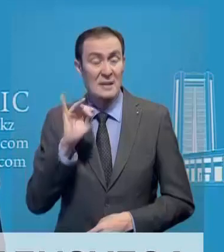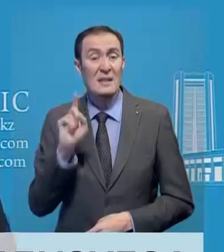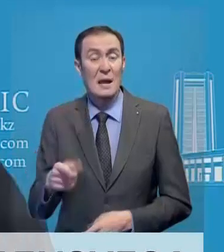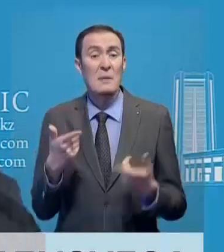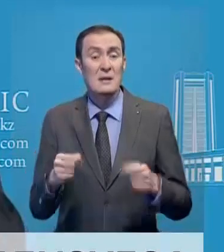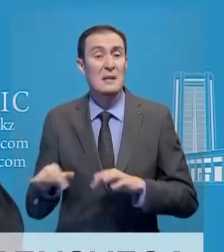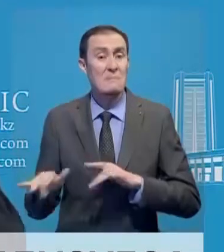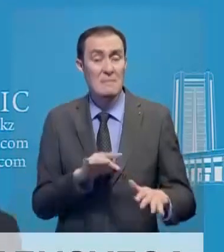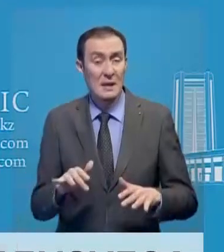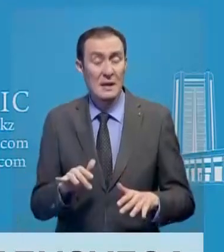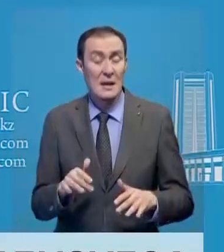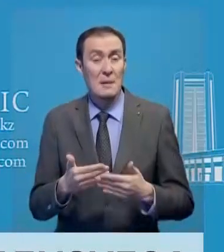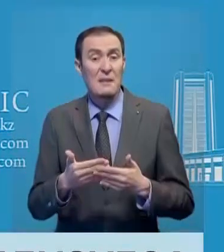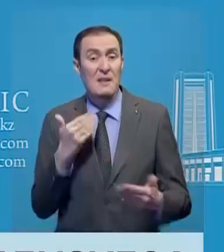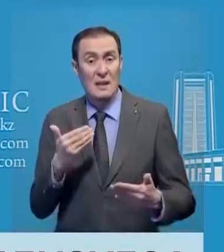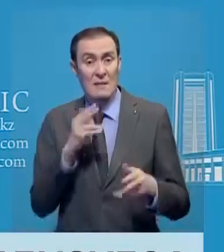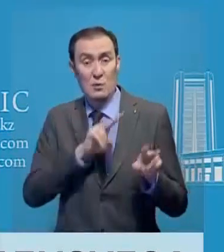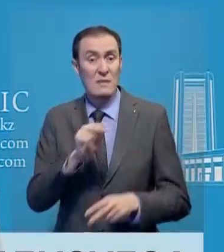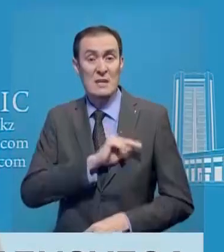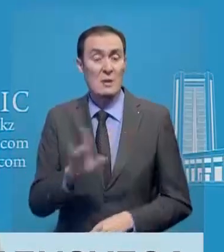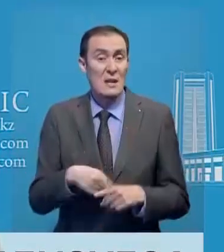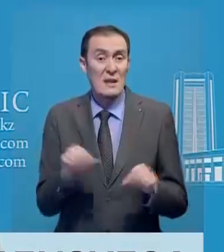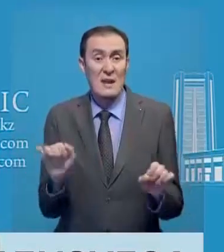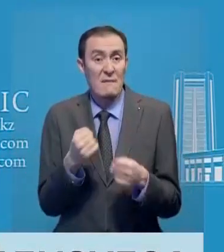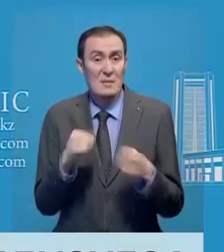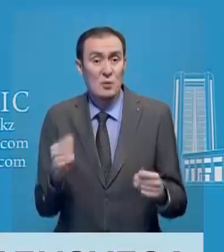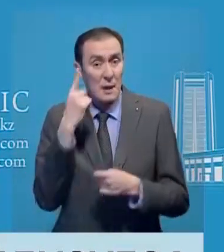меры предварительного контроля не работают, либо его невозможно